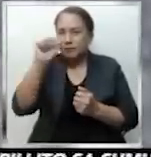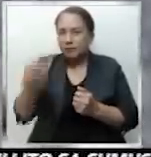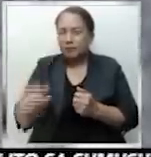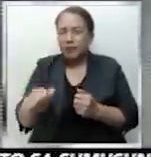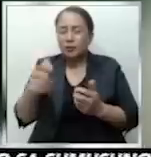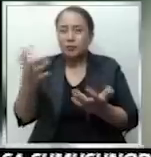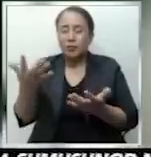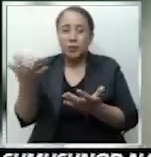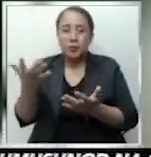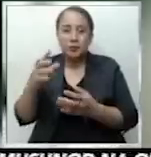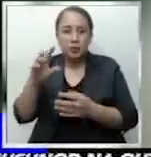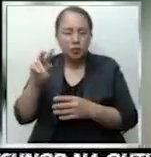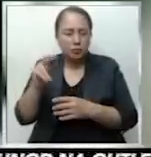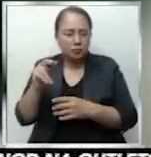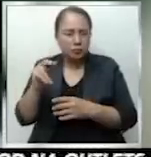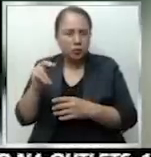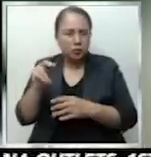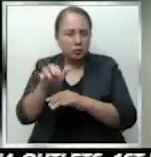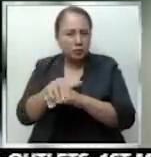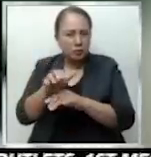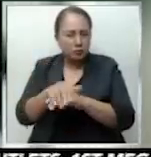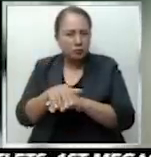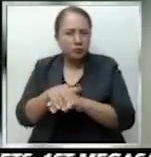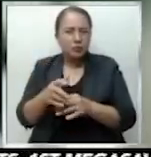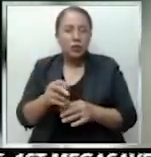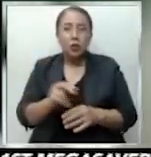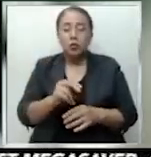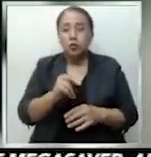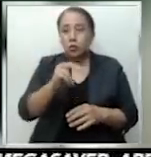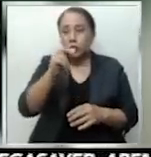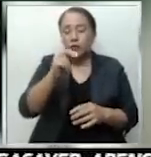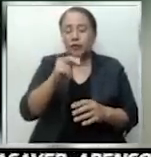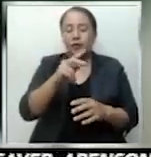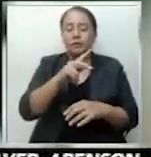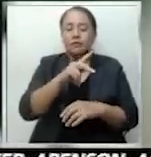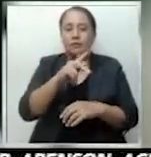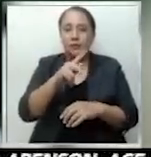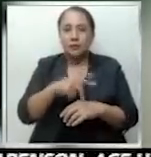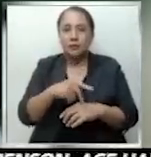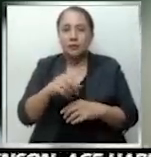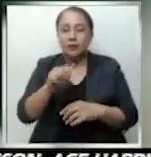Oriental Mindoro. Yung Northern Palawan tsaka yung paring Antique, yung Kaluya,